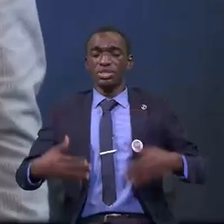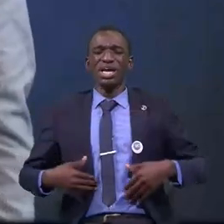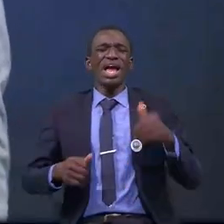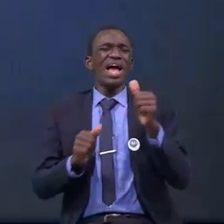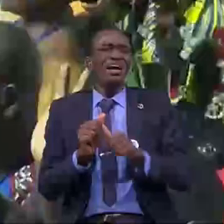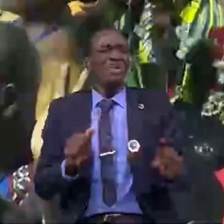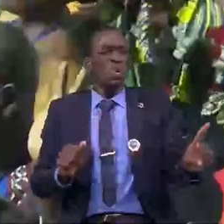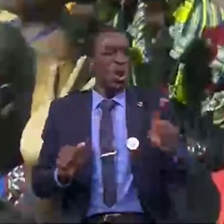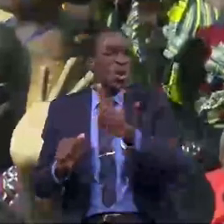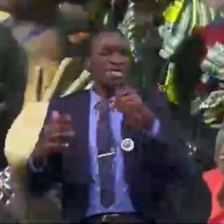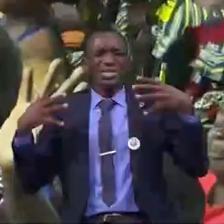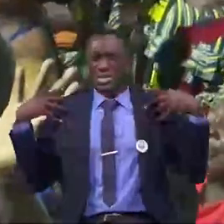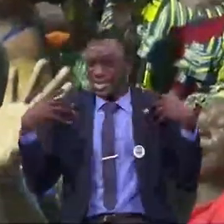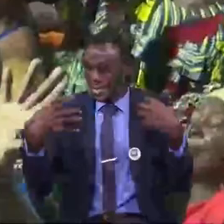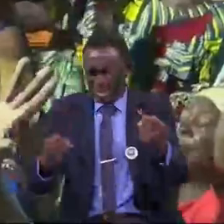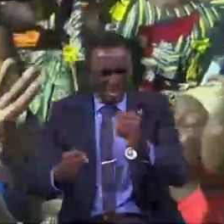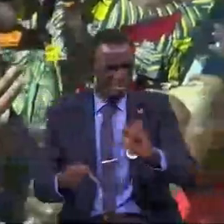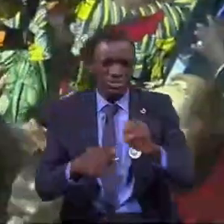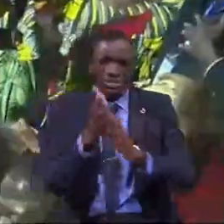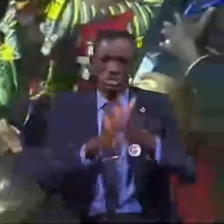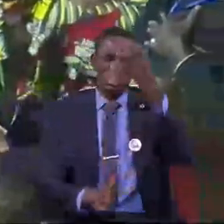Tout le monde, guérison.